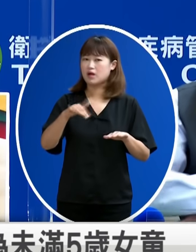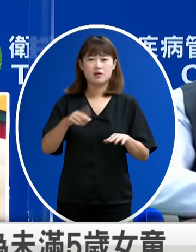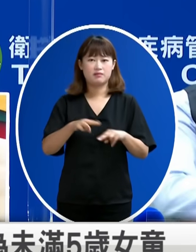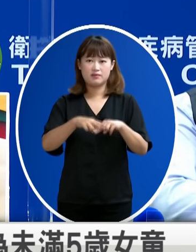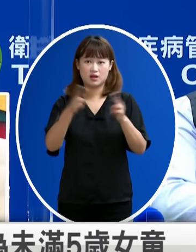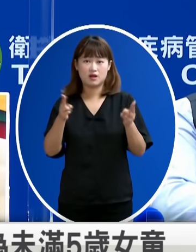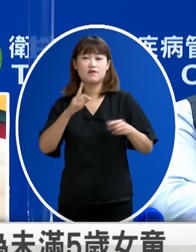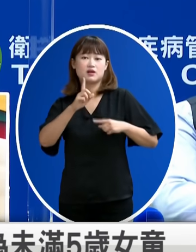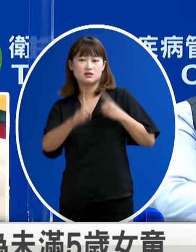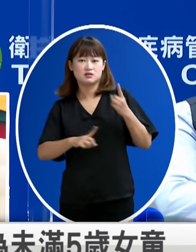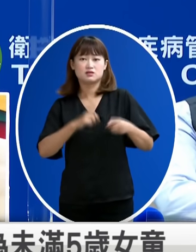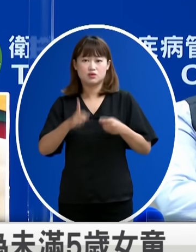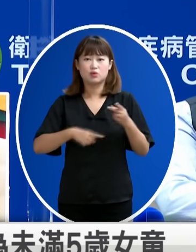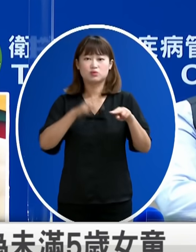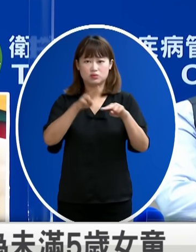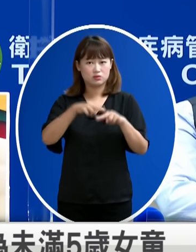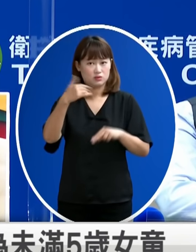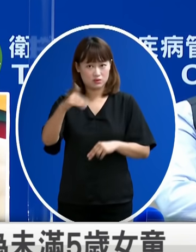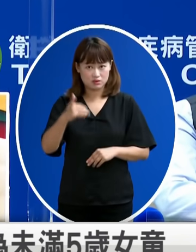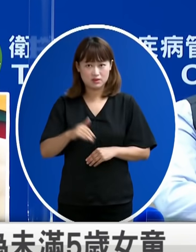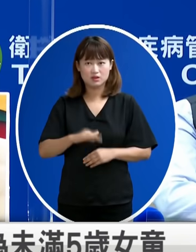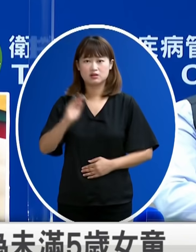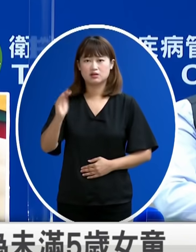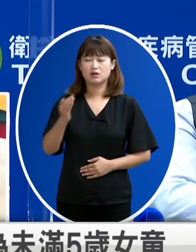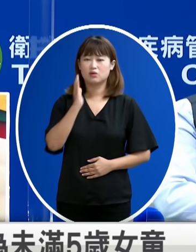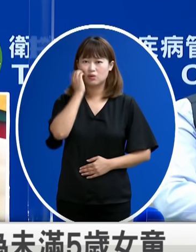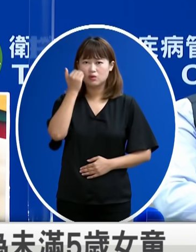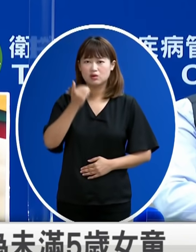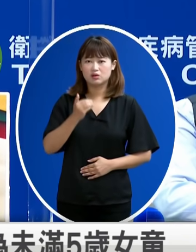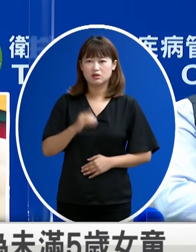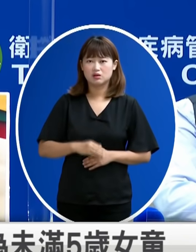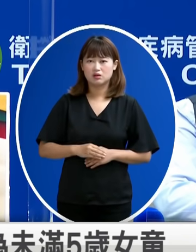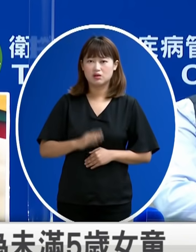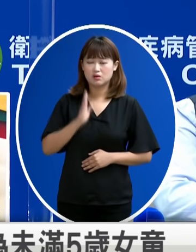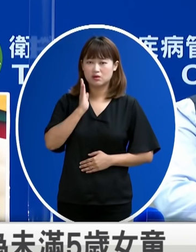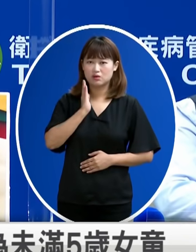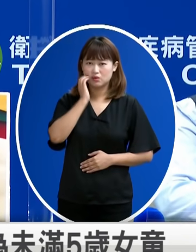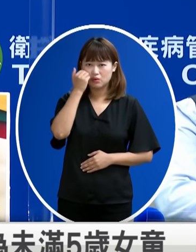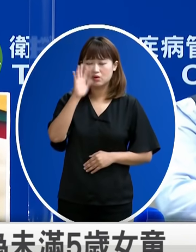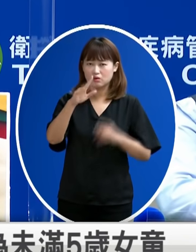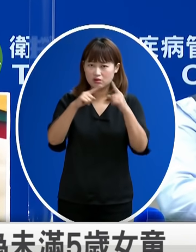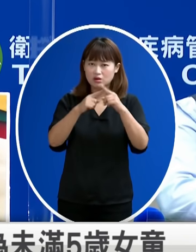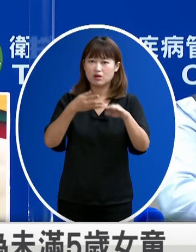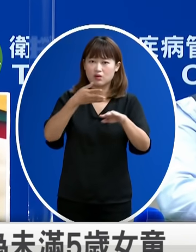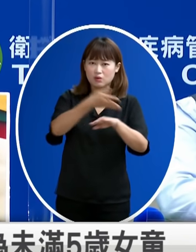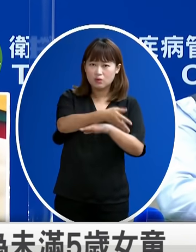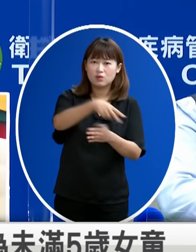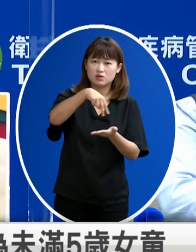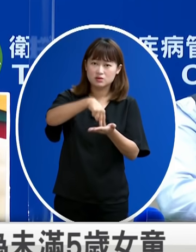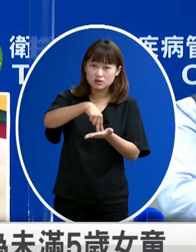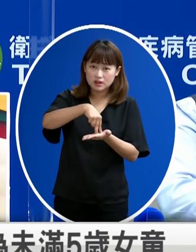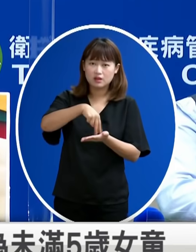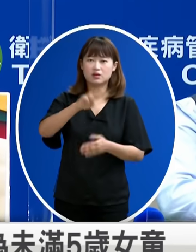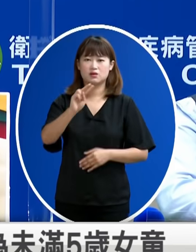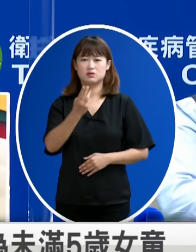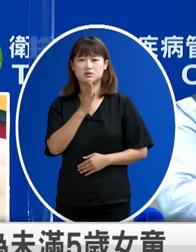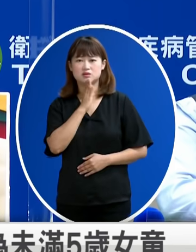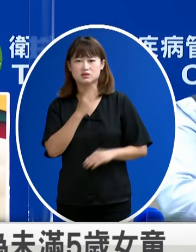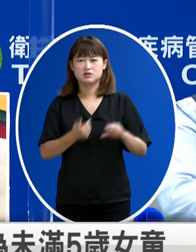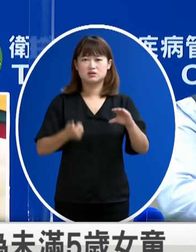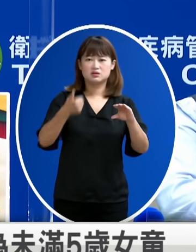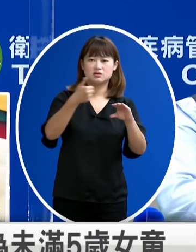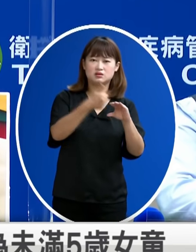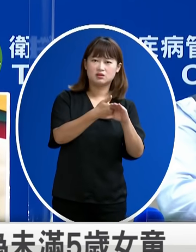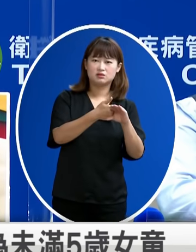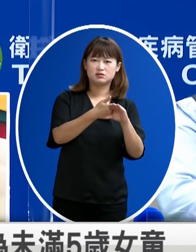由座嘛。好，那当然有一些可能是过站，或者就是说上去没有，